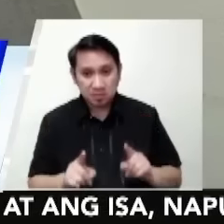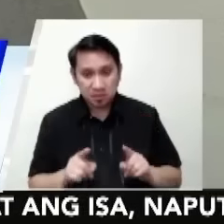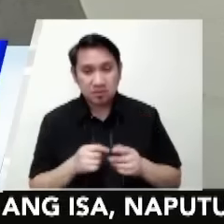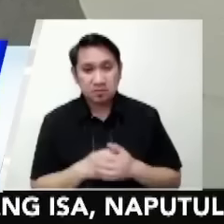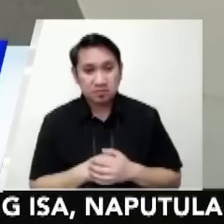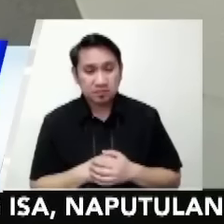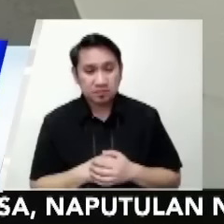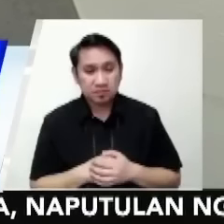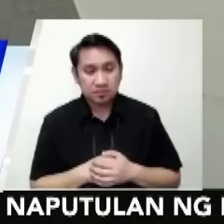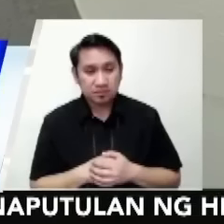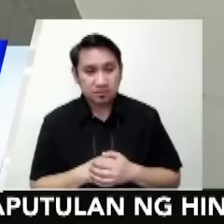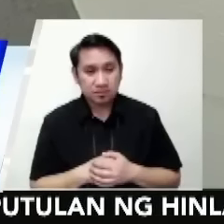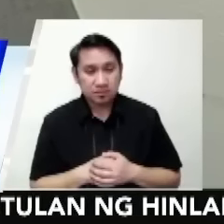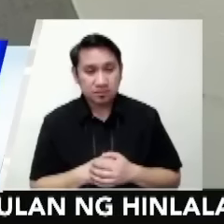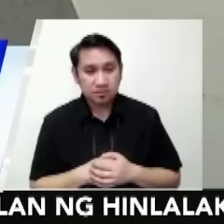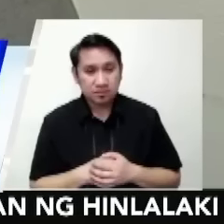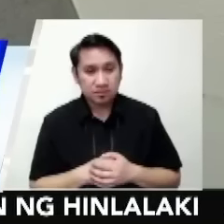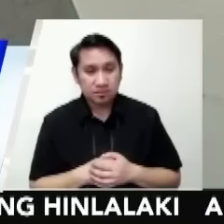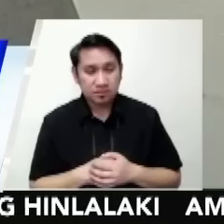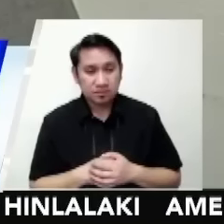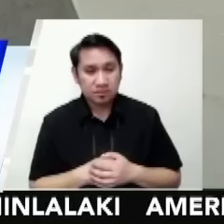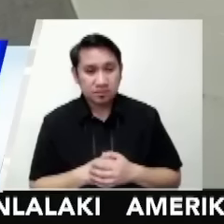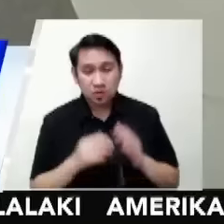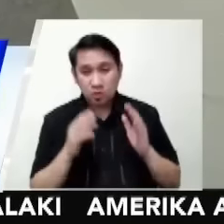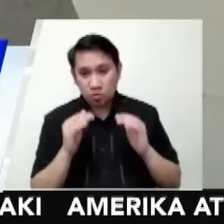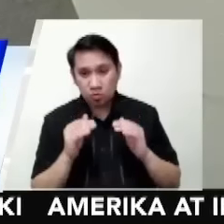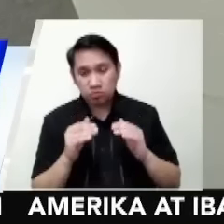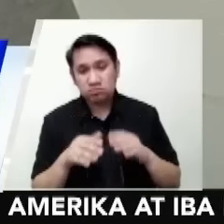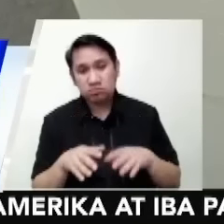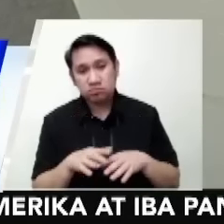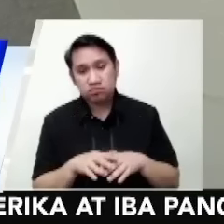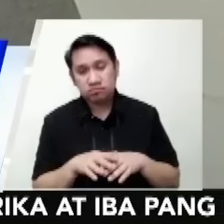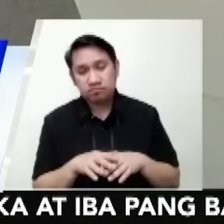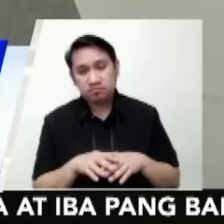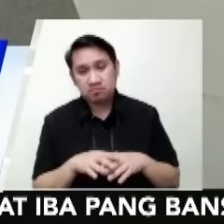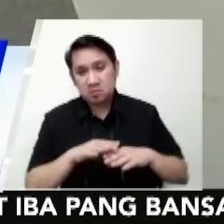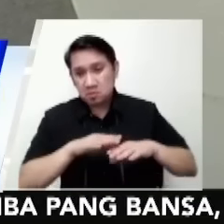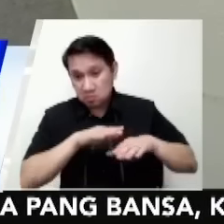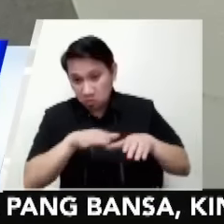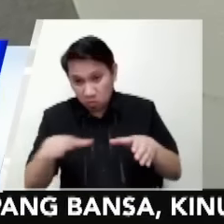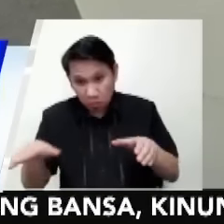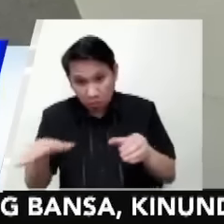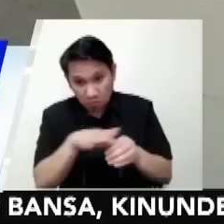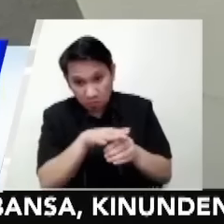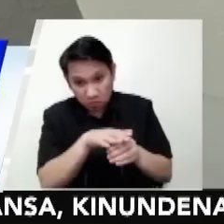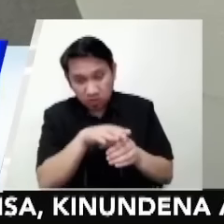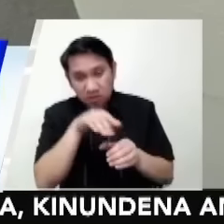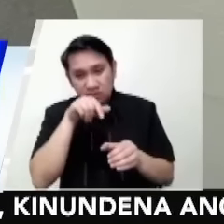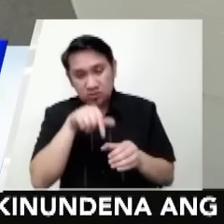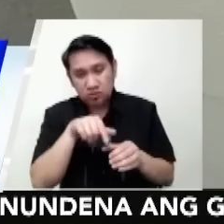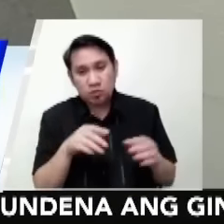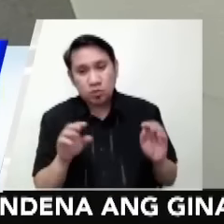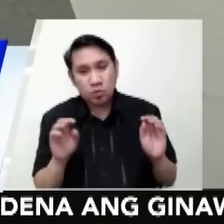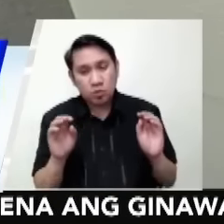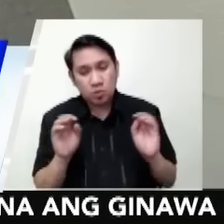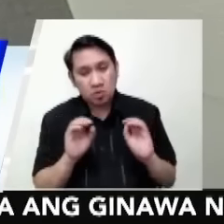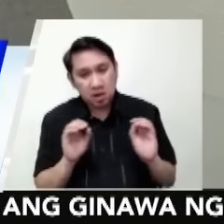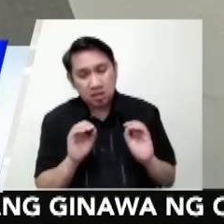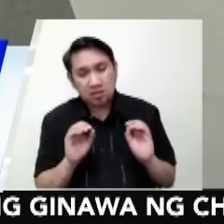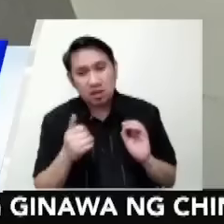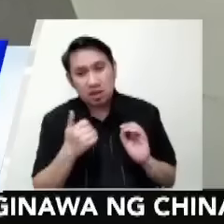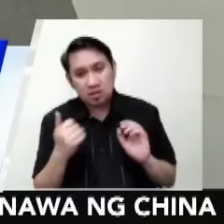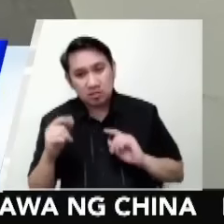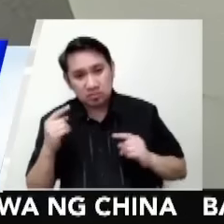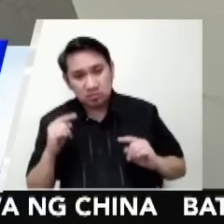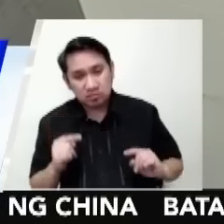sir, matakpan na siguro para wala na pong ibang madami, sir, na batang katulad ng kasing laki ng anak ko, sir.